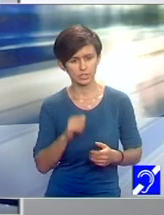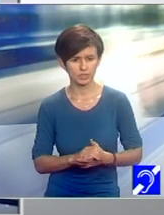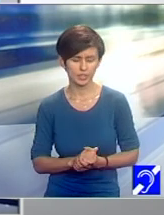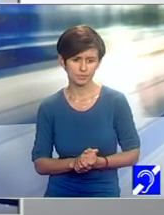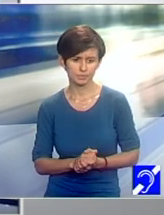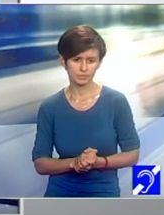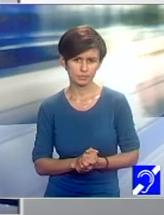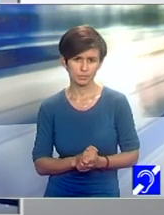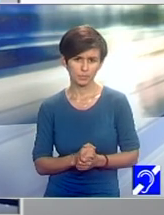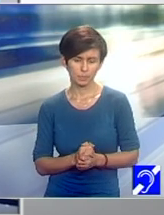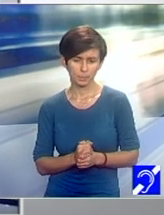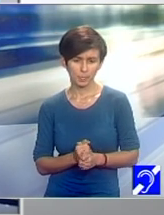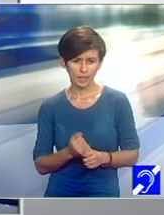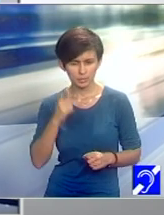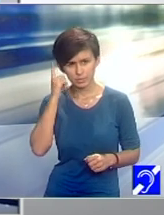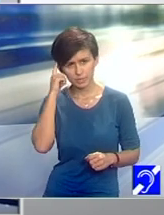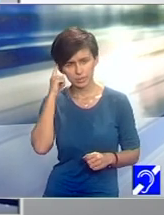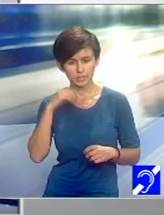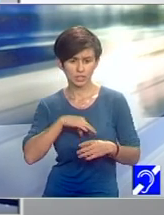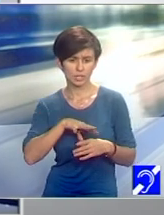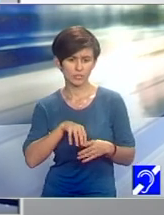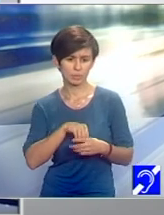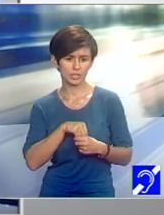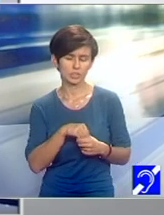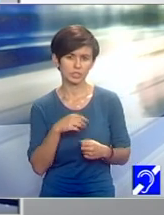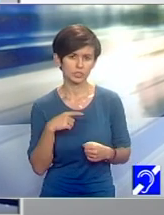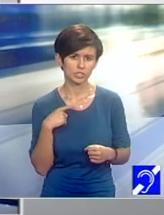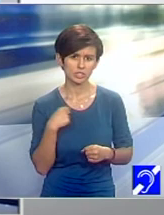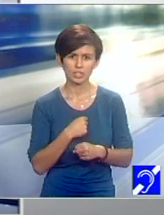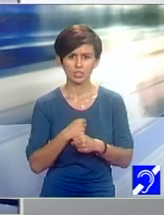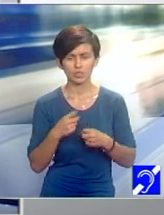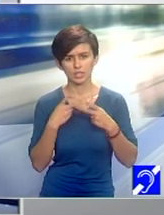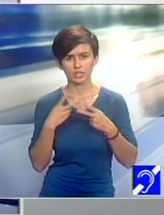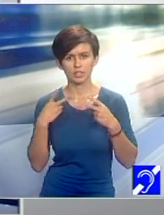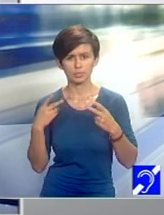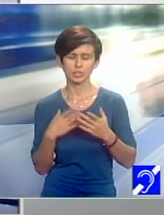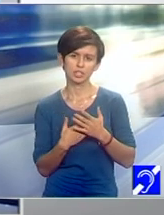și este foarte important, pentru că un proiect pentru